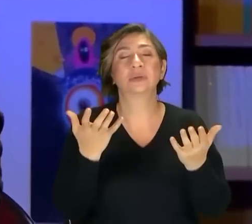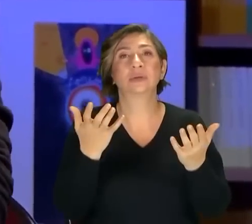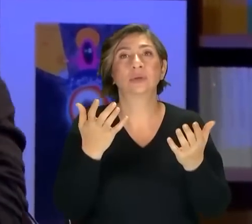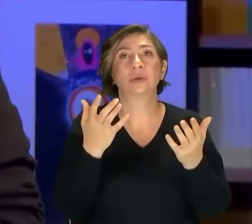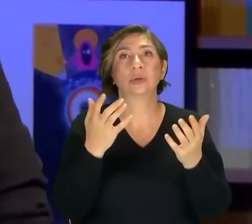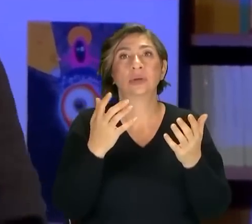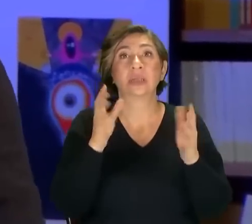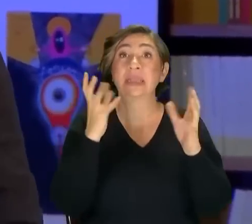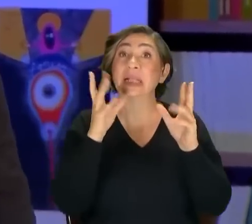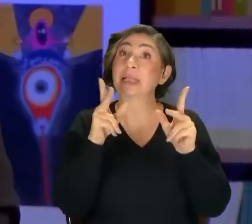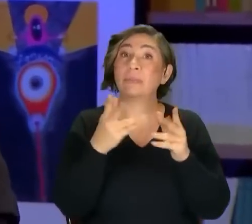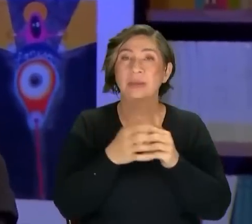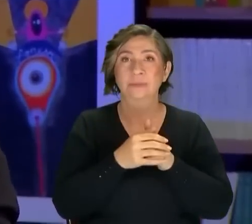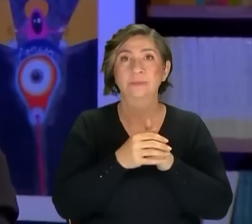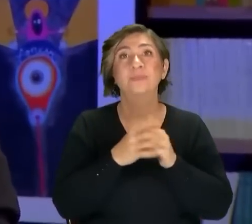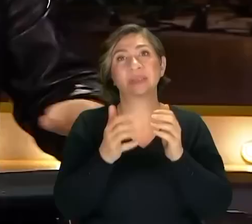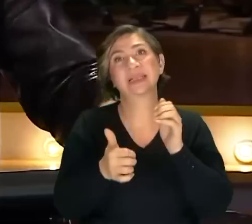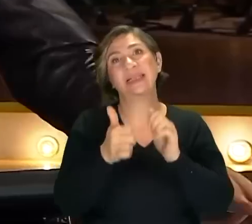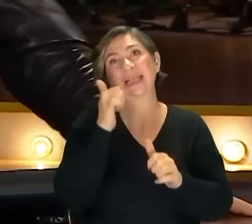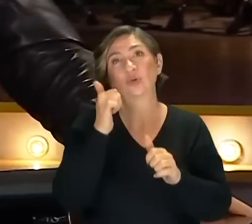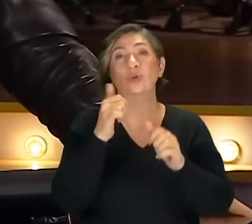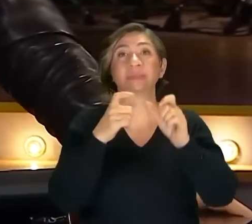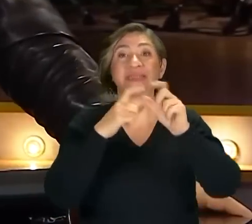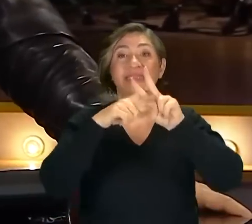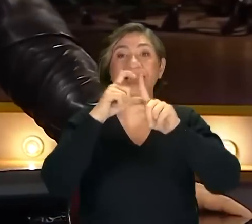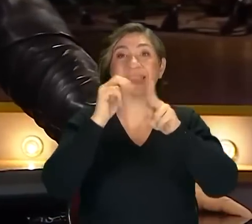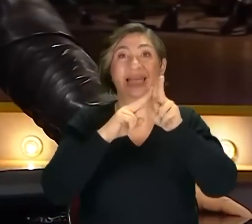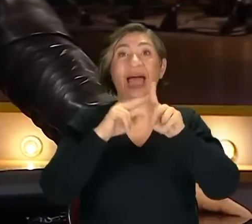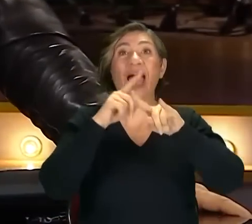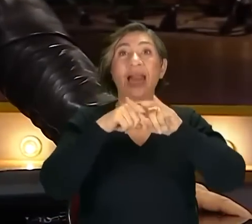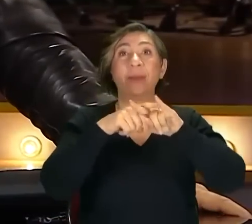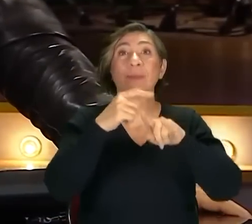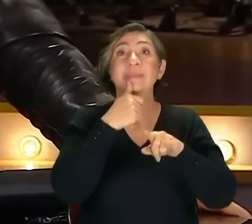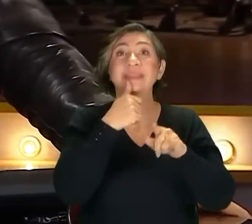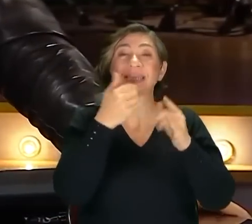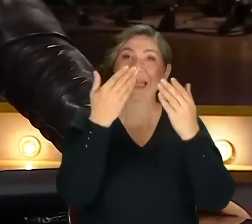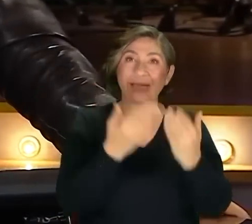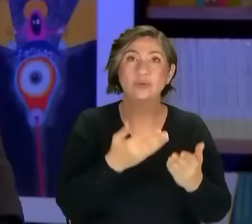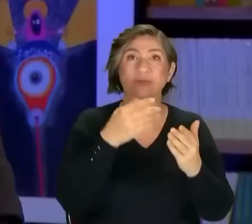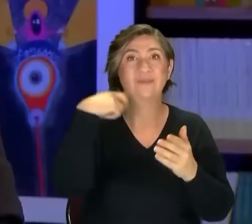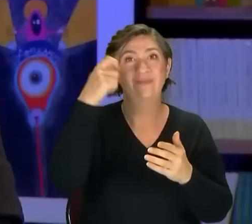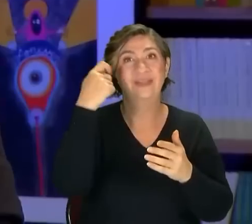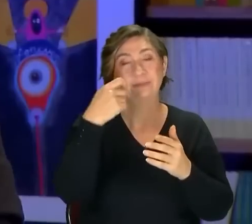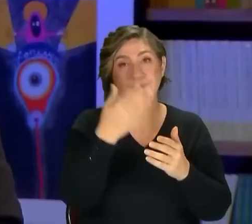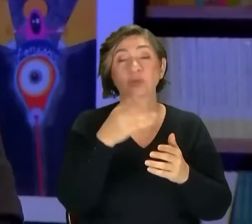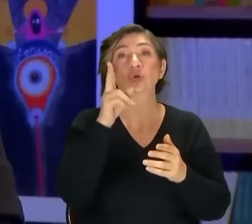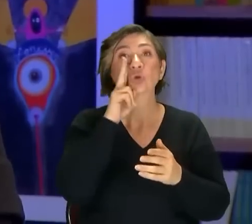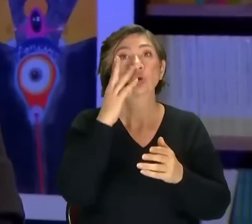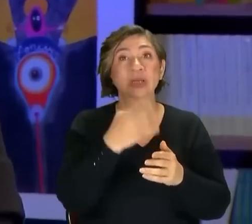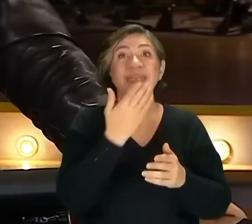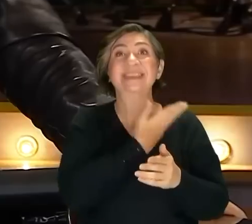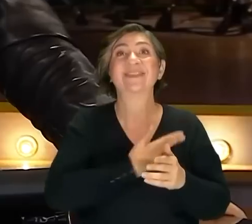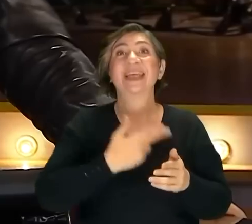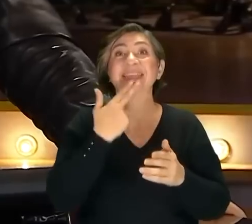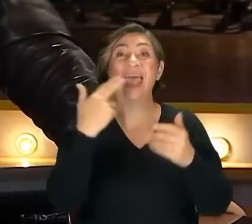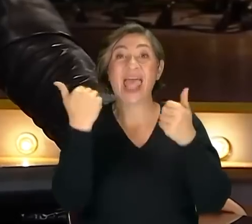medya yönetiyorlar. Delilik. Peki geri dönüyorum. Sadık Halime'nin babasını ikna etmiştir. Evet. Filme geri dönüyorum. Ve sonunda